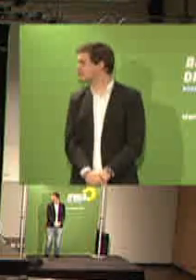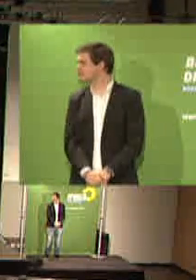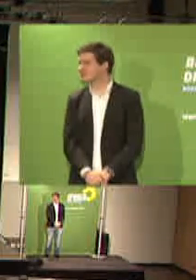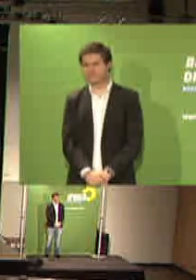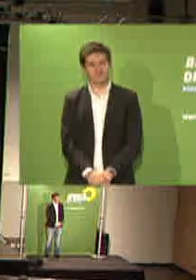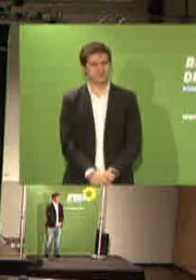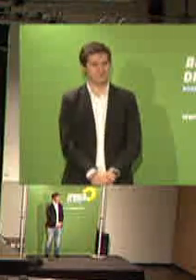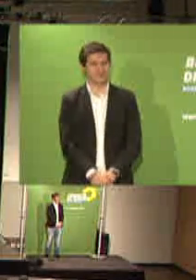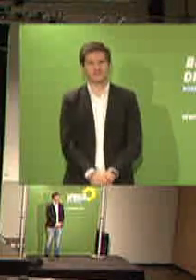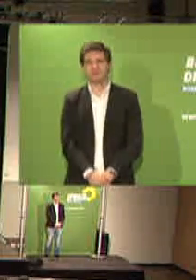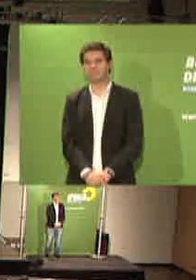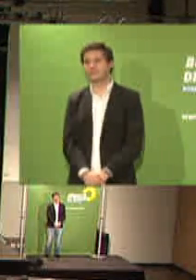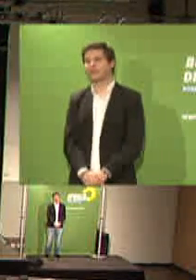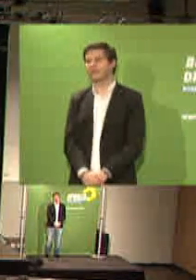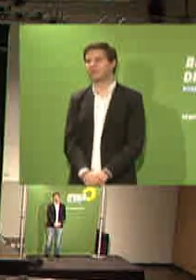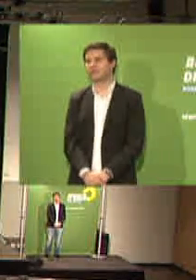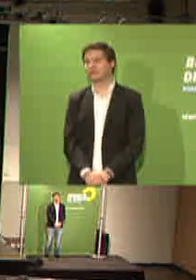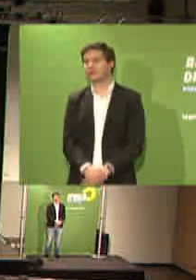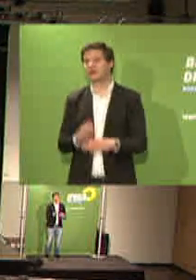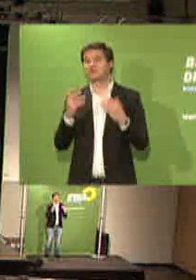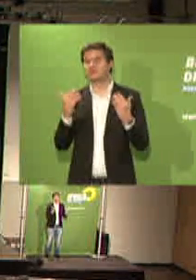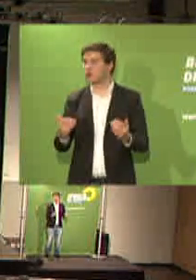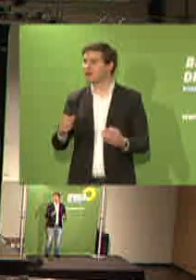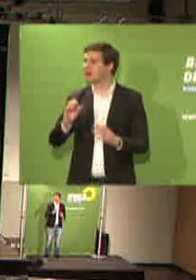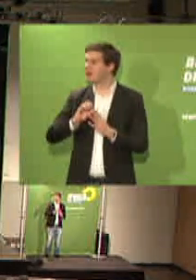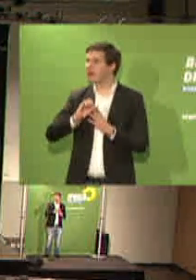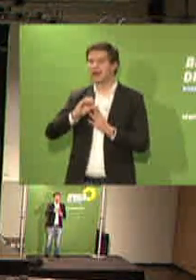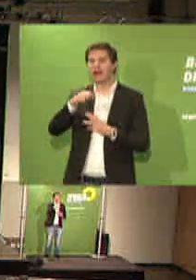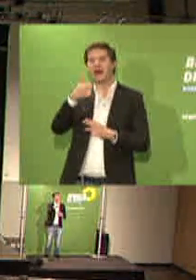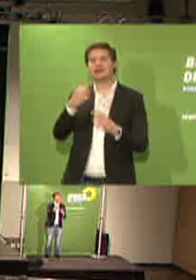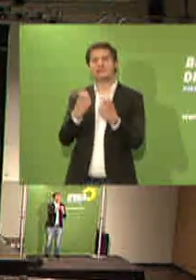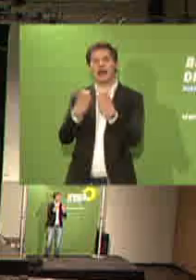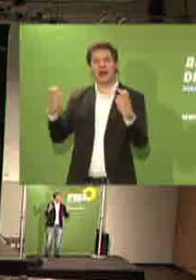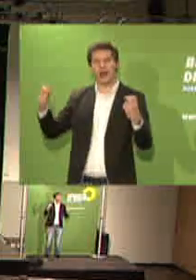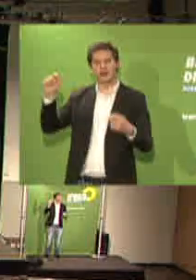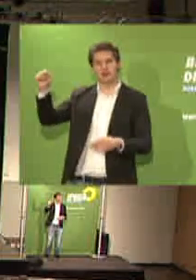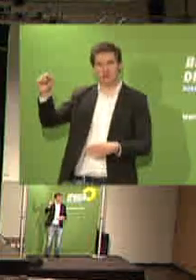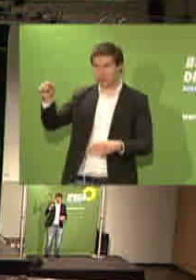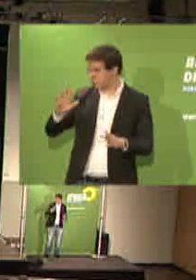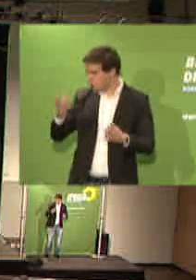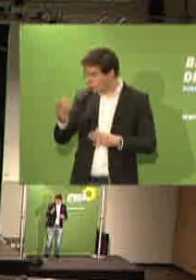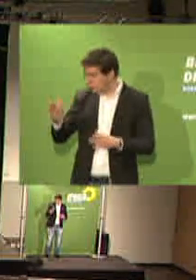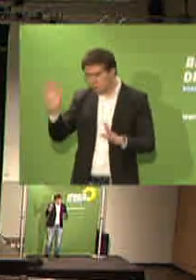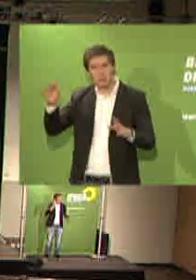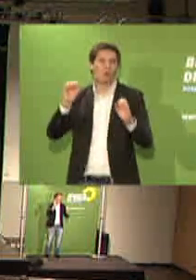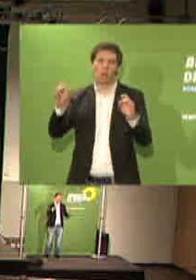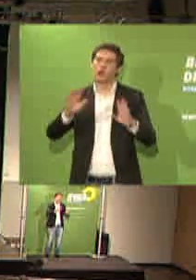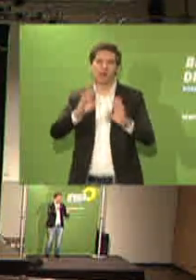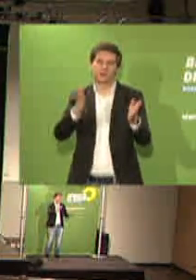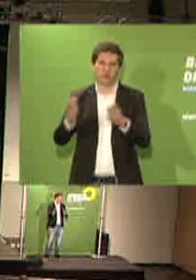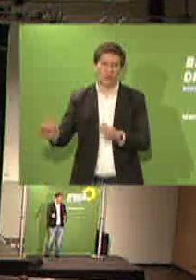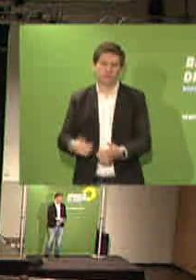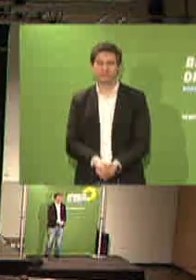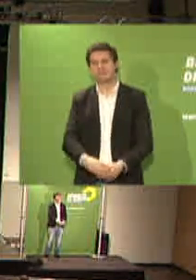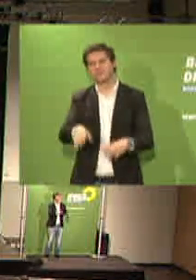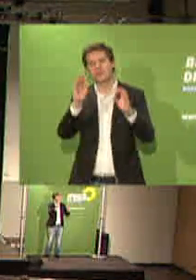So, und dann könnt ihr mal die Zettel... Hier vorne in der ersten Reihe wurden noch... Alles gut, alle versorgt. Okay, dann